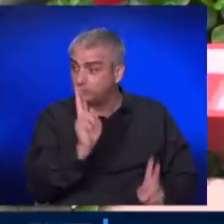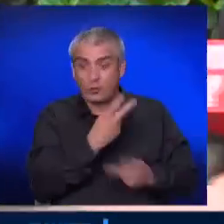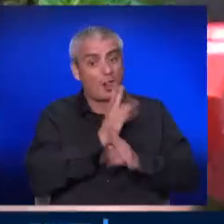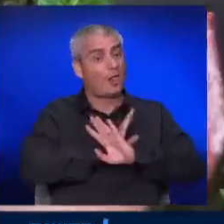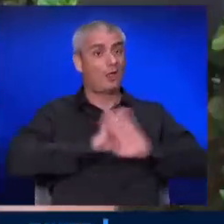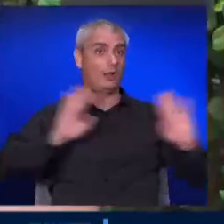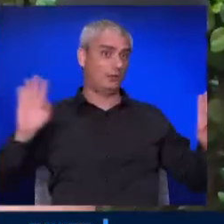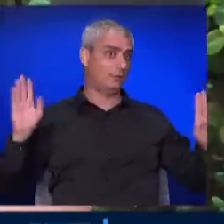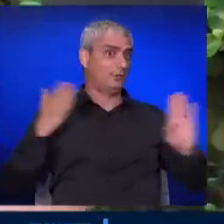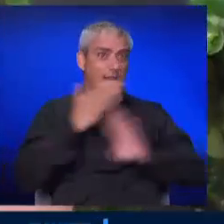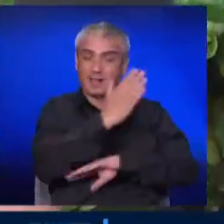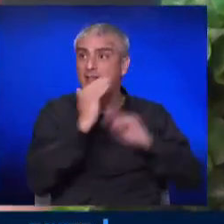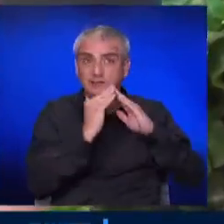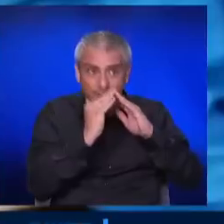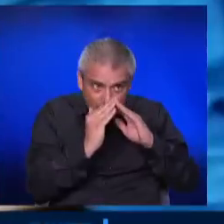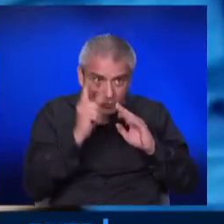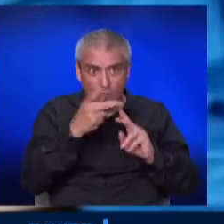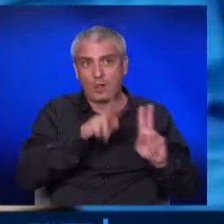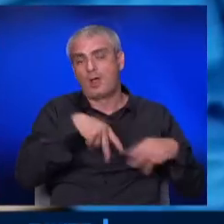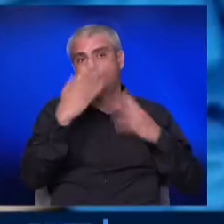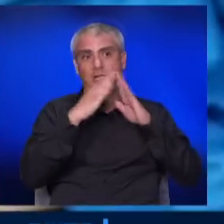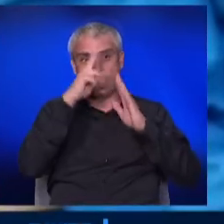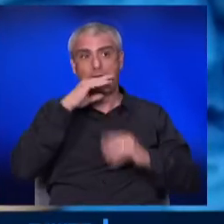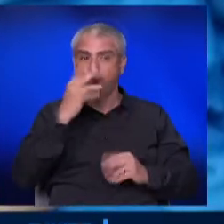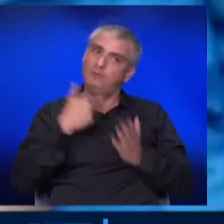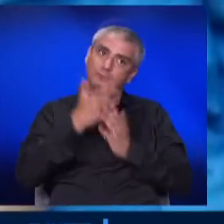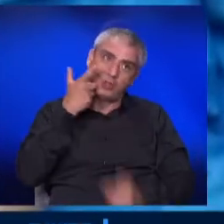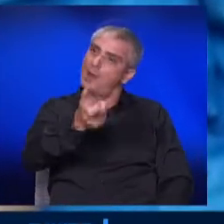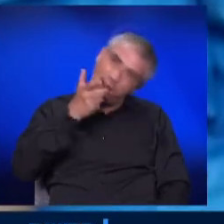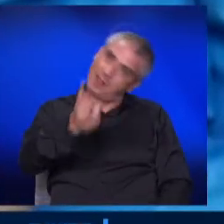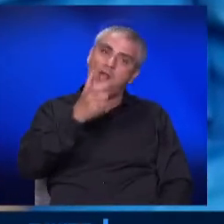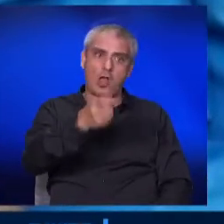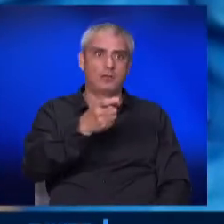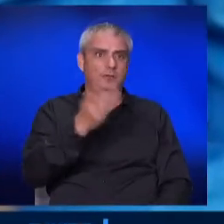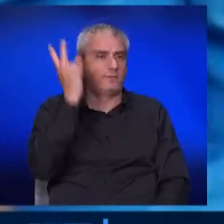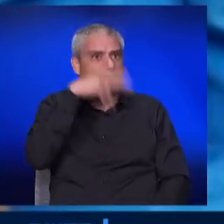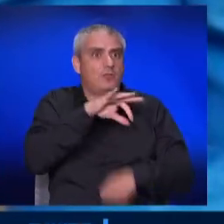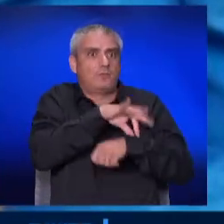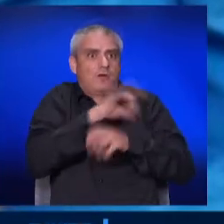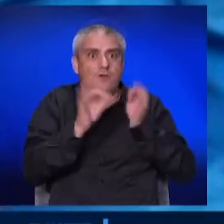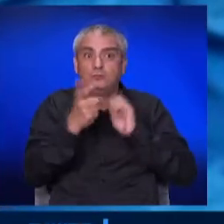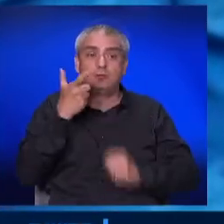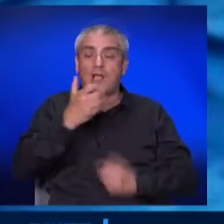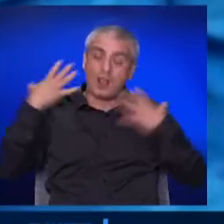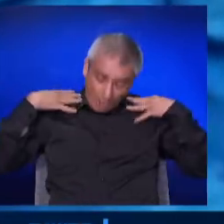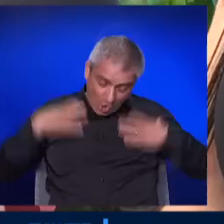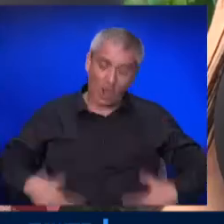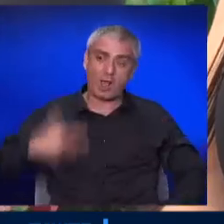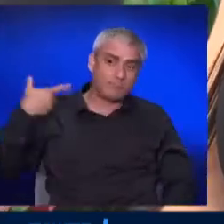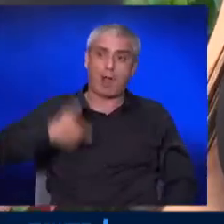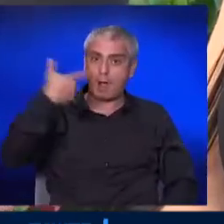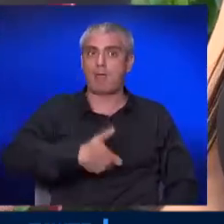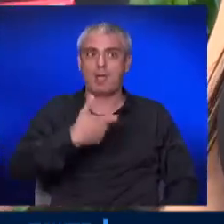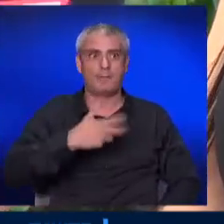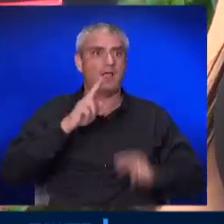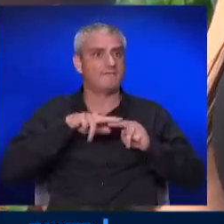יותר להיכנס אליהם הביתה, הוא חזר לאבא שלי והוא המשיך לראות בו, והבנו מהרפואה המשפטית שהוא פשוט ירה בו בכל הגוף,